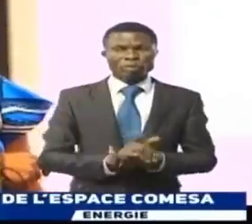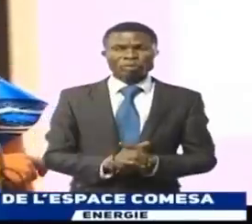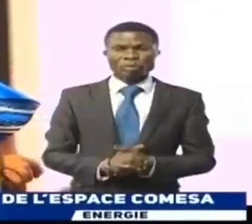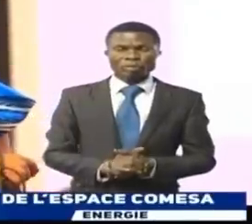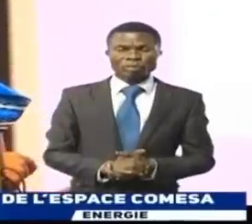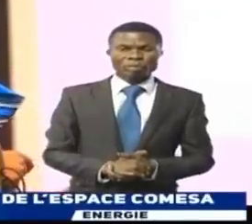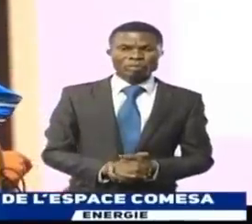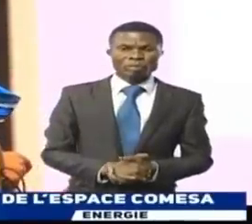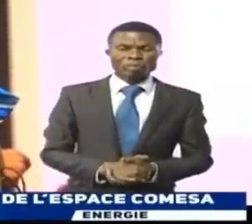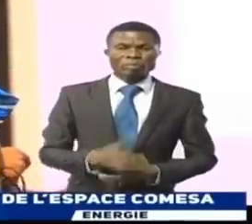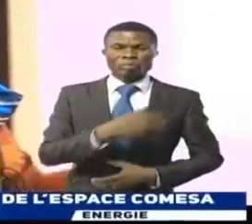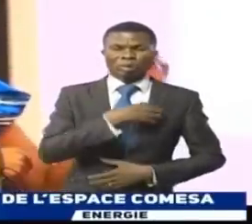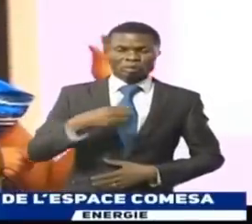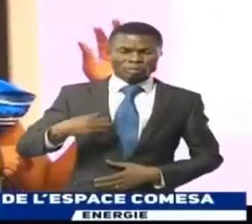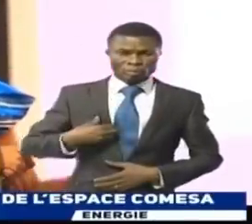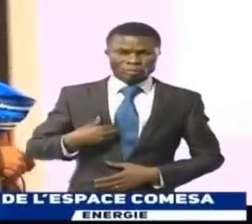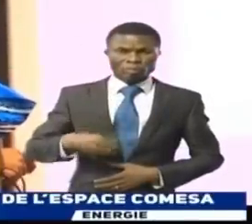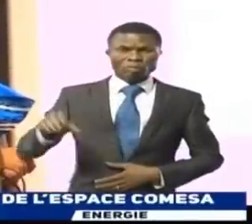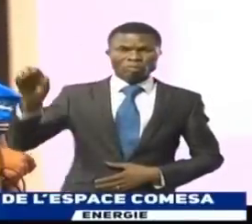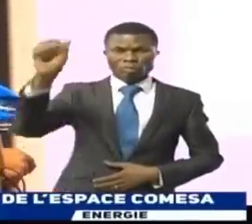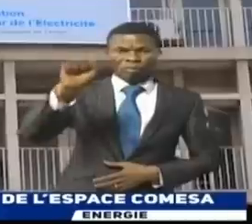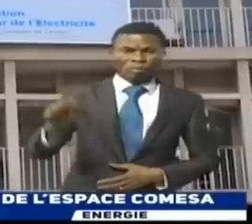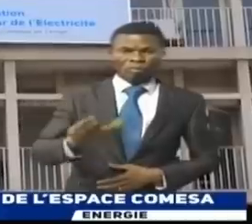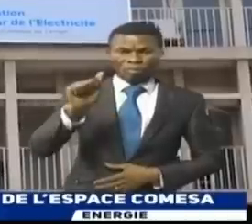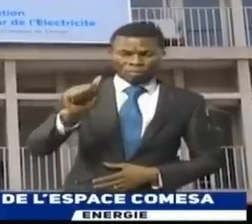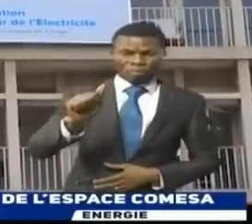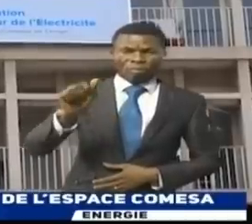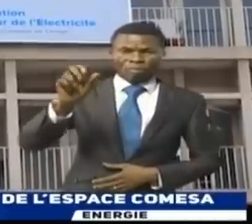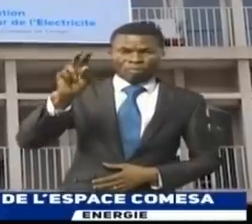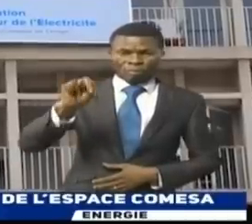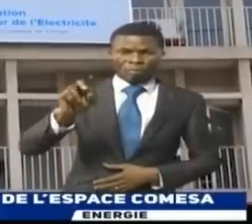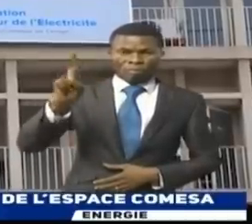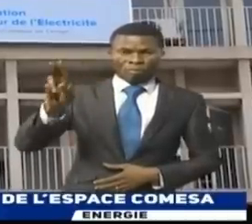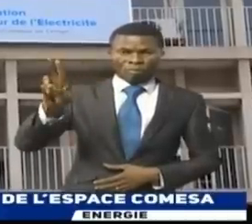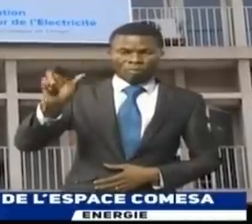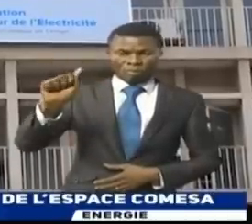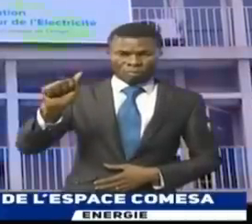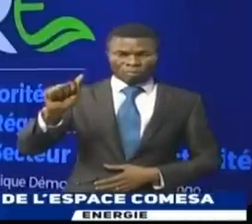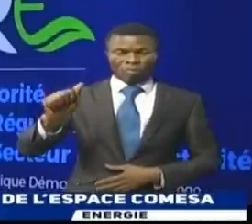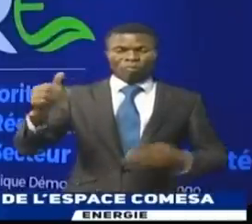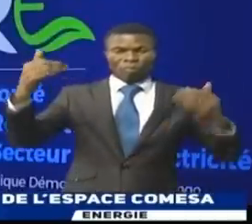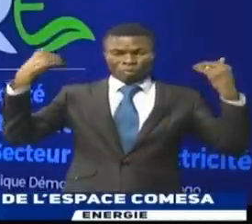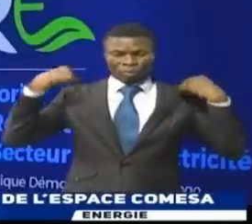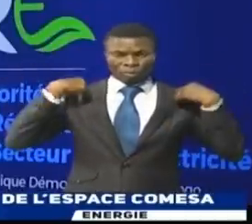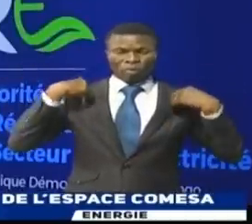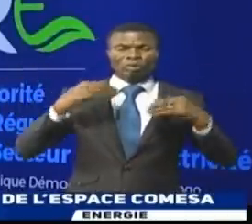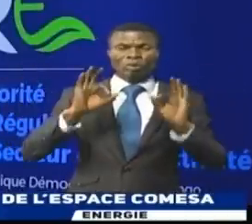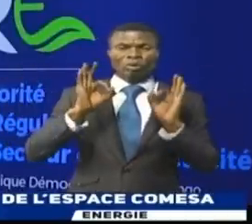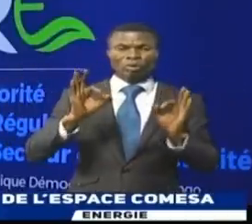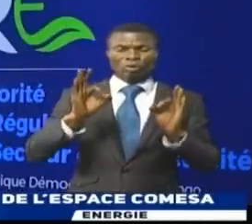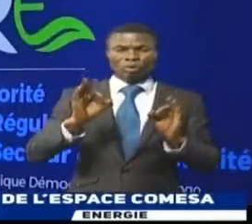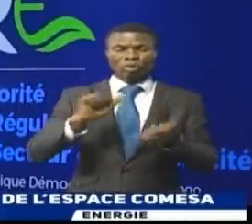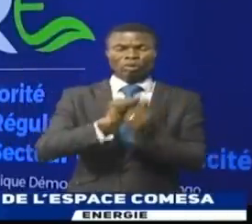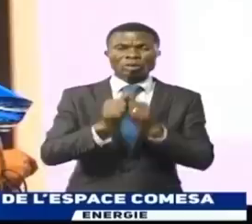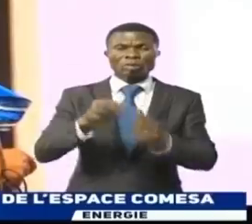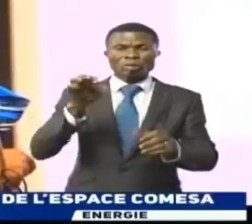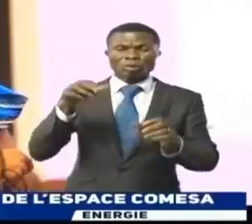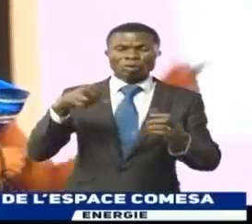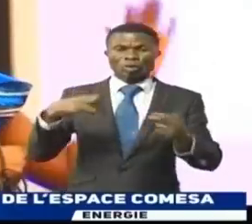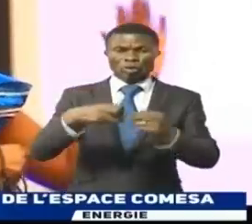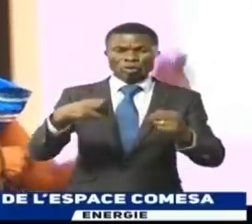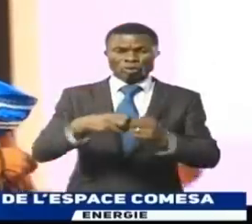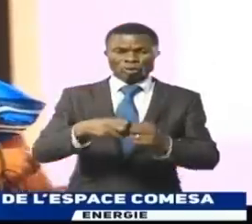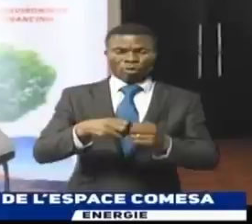Docteur Sandrine Galula Mubenga, directeur général de l'autorité de régulation du secteur de l'électricité ARE,